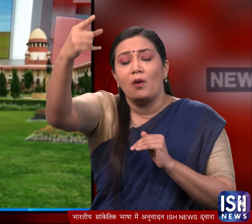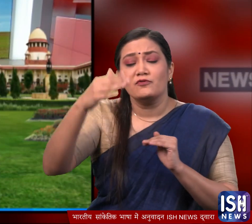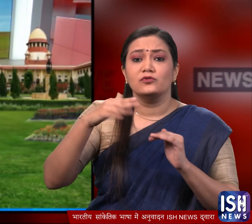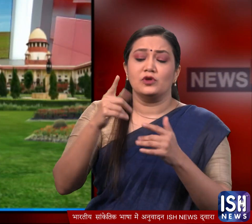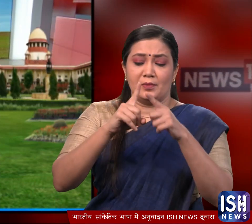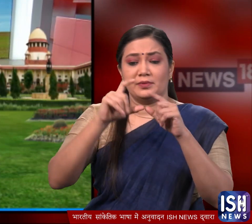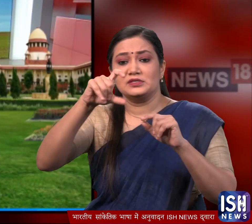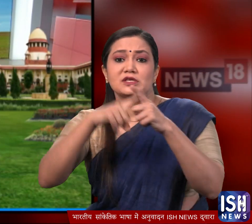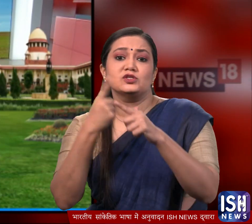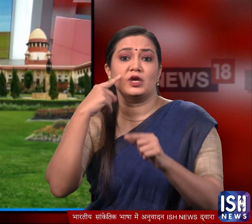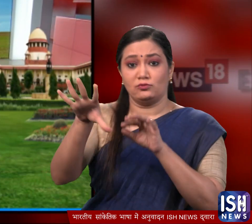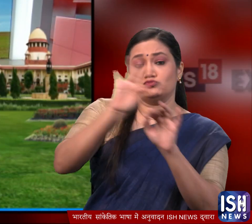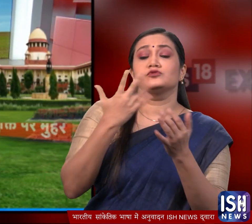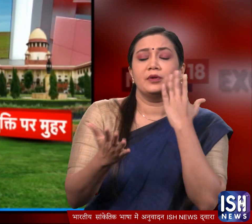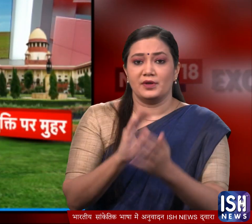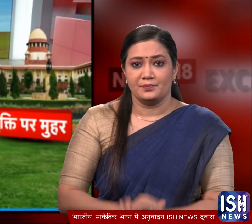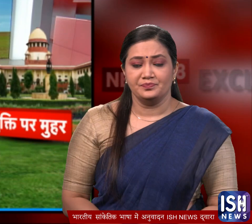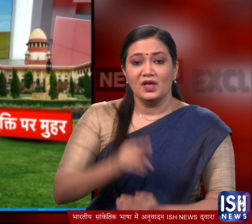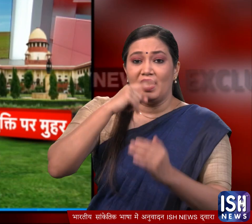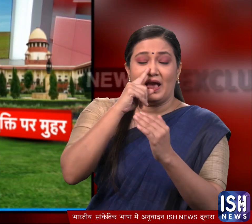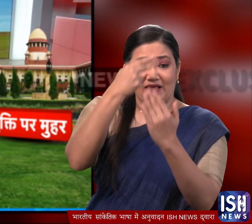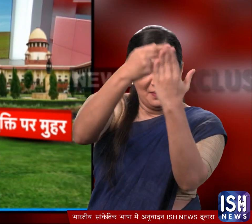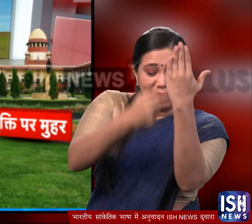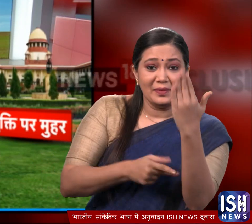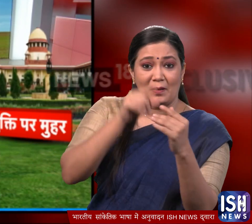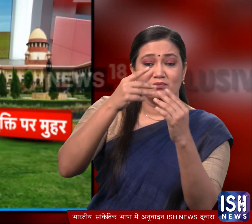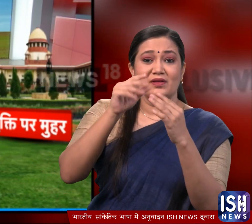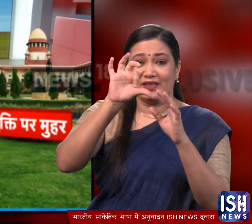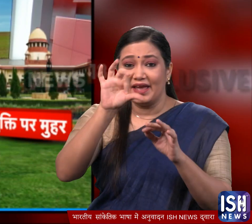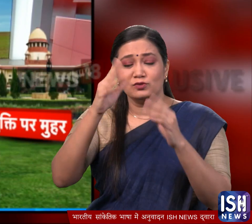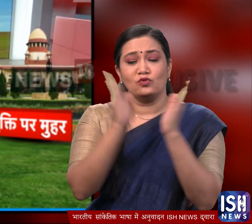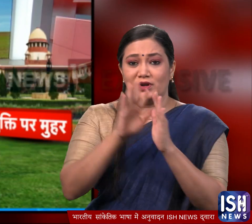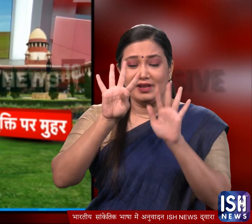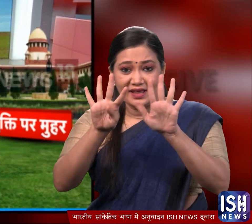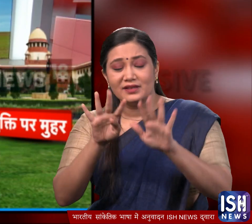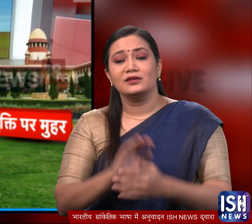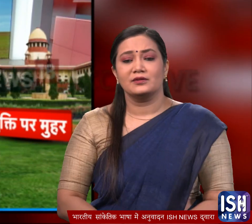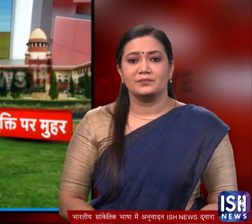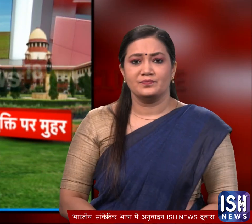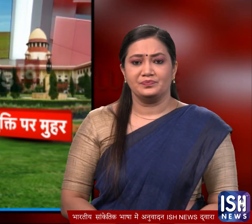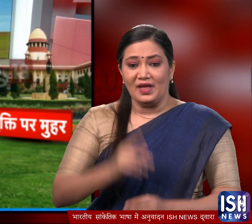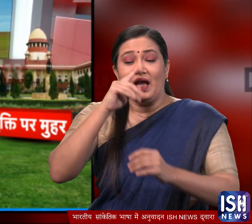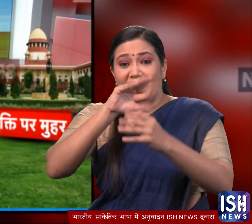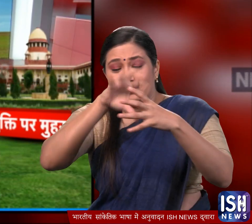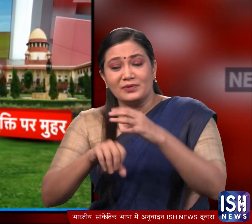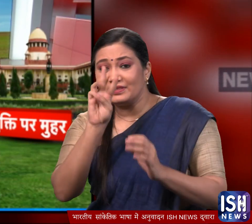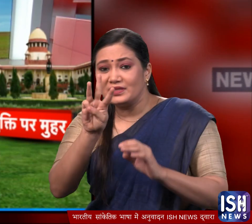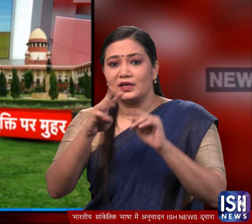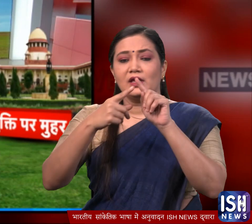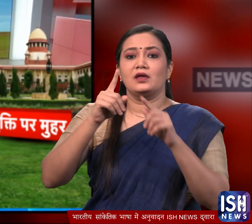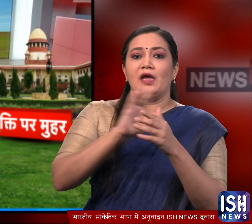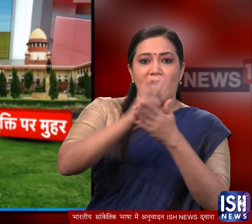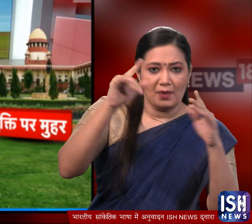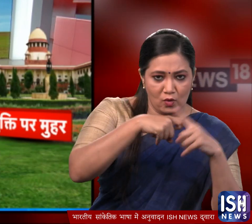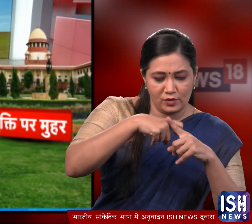चीफ जस्टिस भी बन सकती हैं। कोलिजियम में जिन 9 लोगों की नियुक्ति की सिफारिश की थी, उनमें शामिल तीनों महिलाओं के नाम जस्टिस हिमा